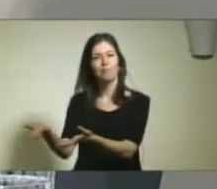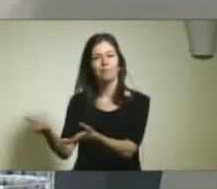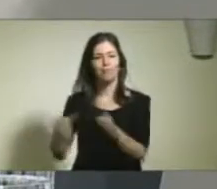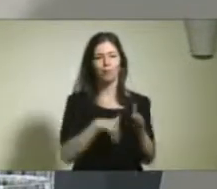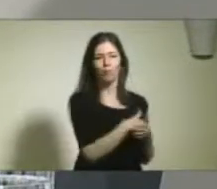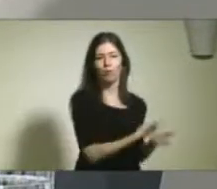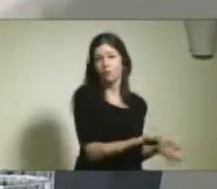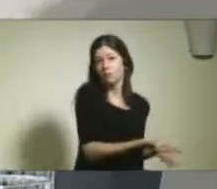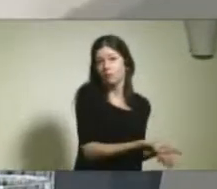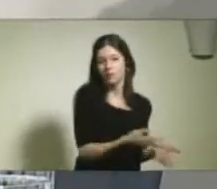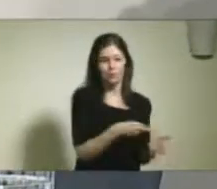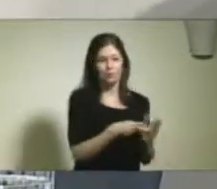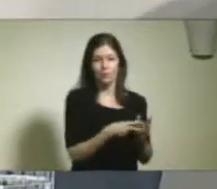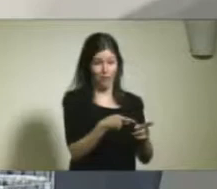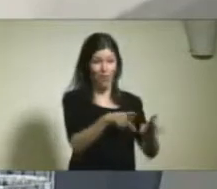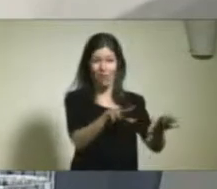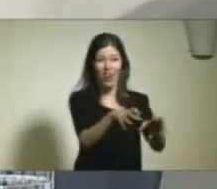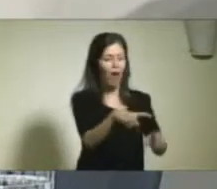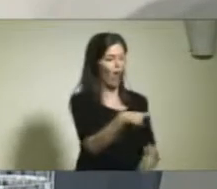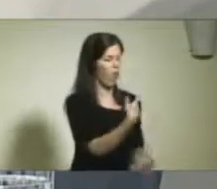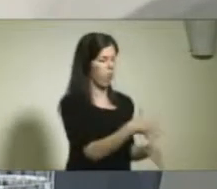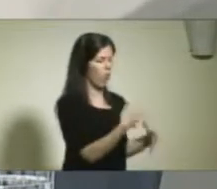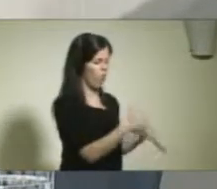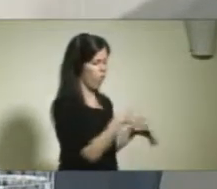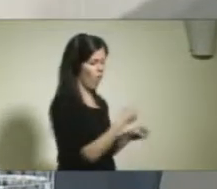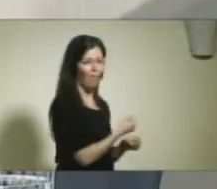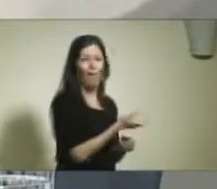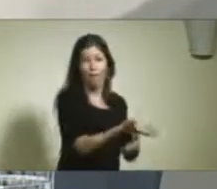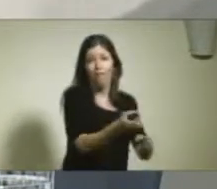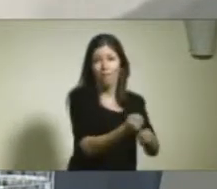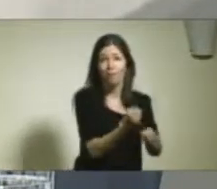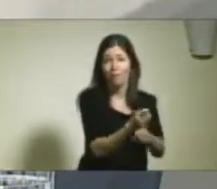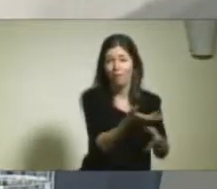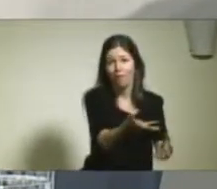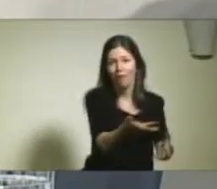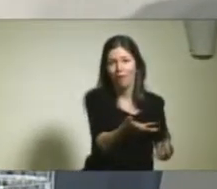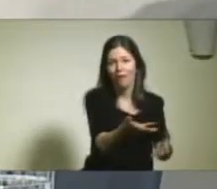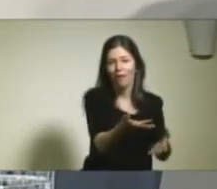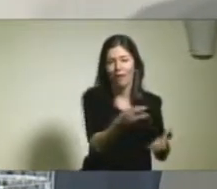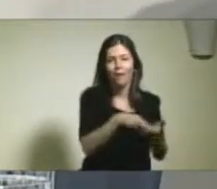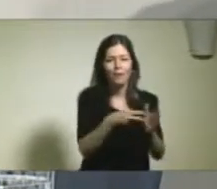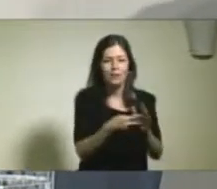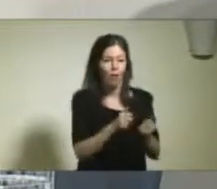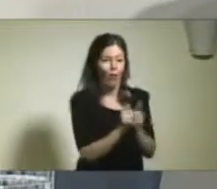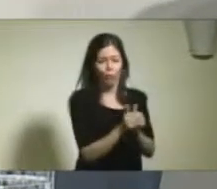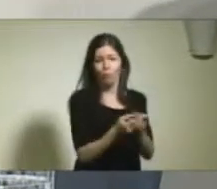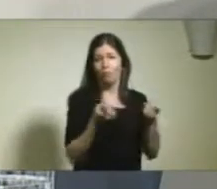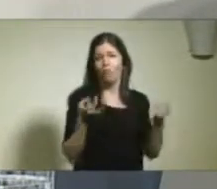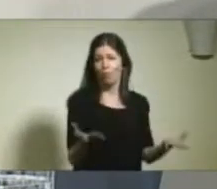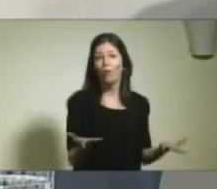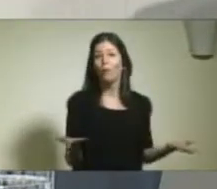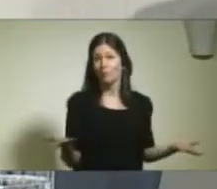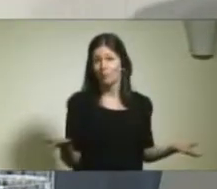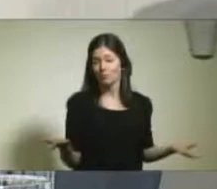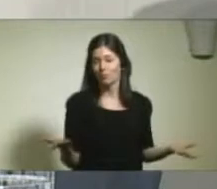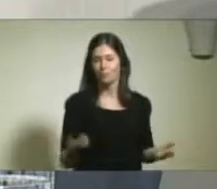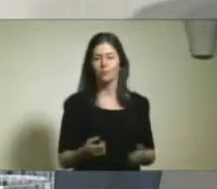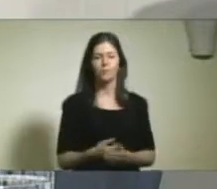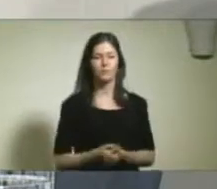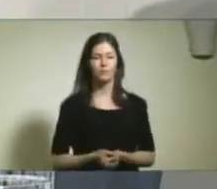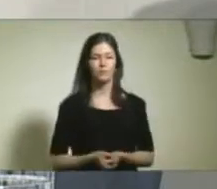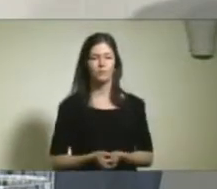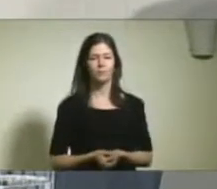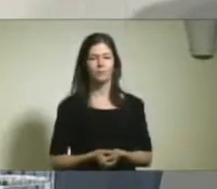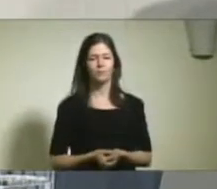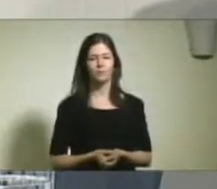nous, aucune banque ne veut le faire. Aucune banque, il n'y a pas de concurrence. Hein. Les services